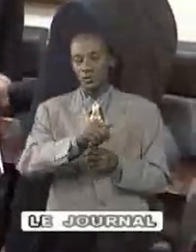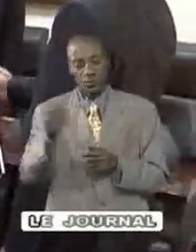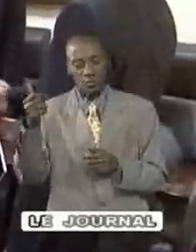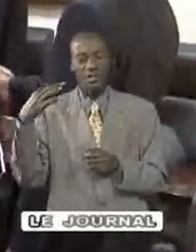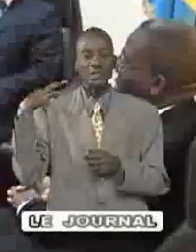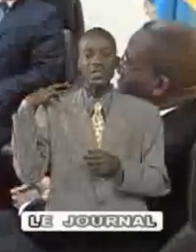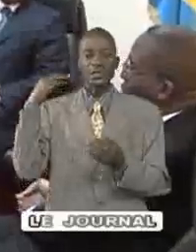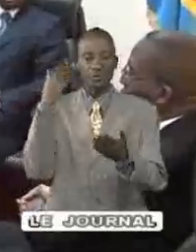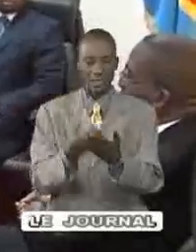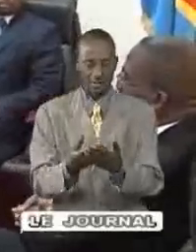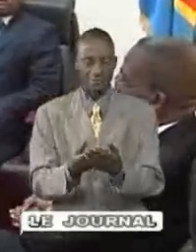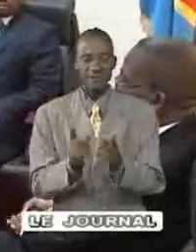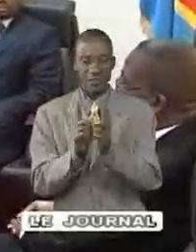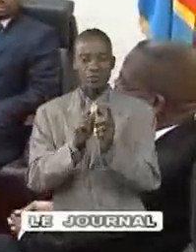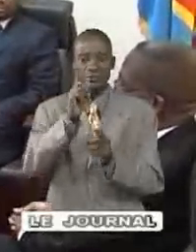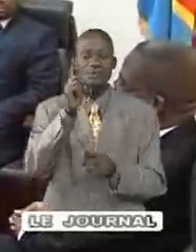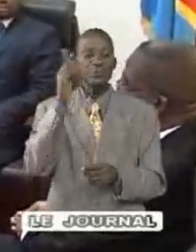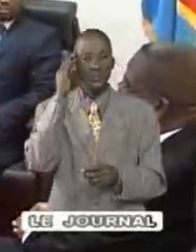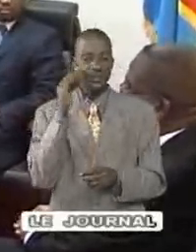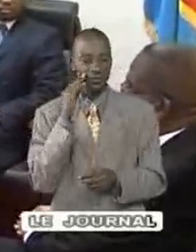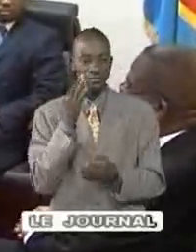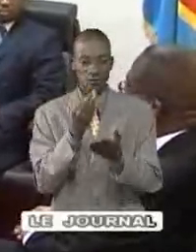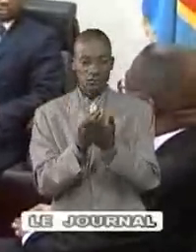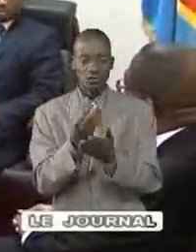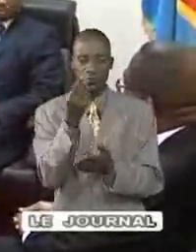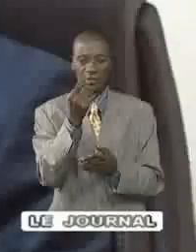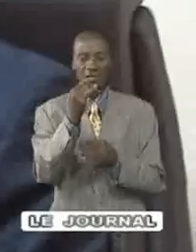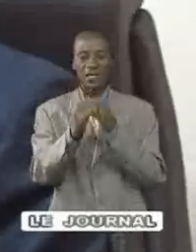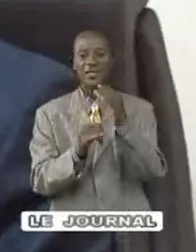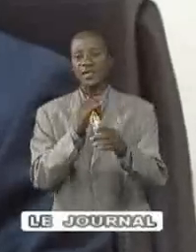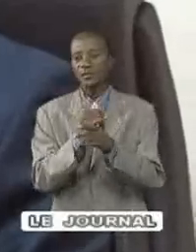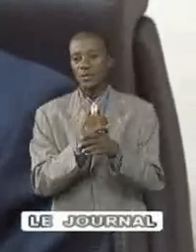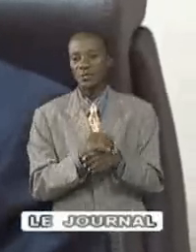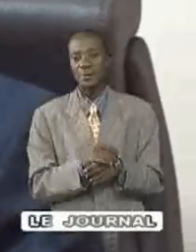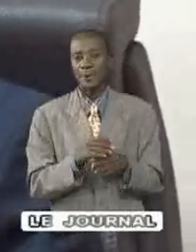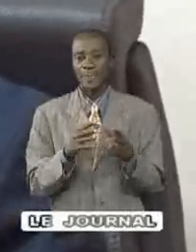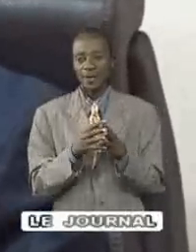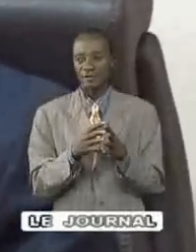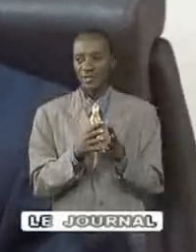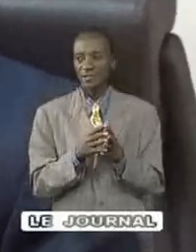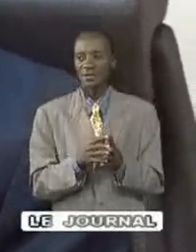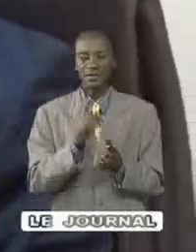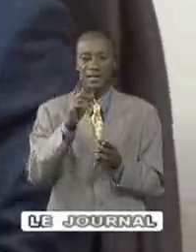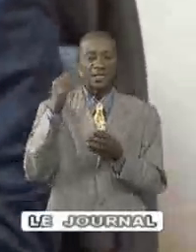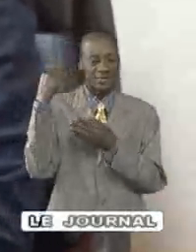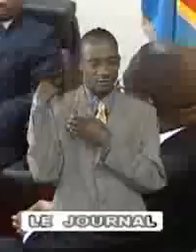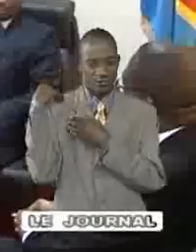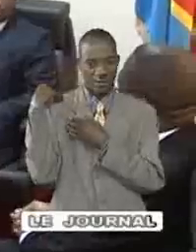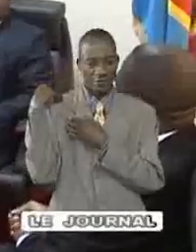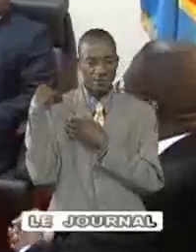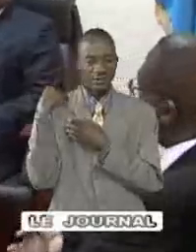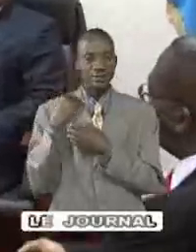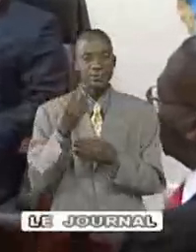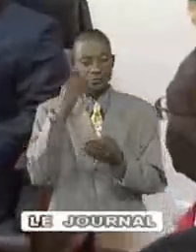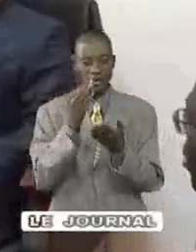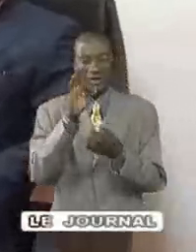les portillons de la primature, c'est celle du Fonds monétaire international conduite par Norbert Toé, administrateur du FMI pour